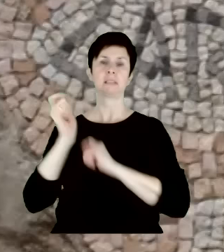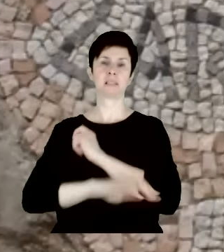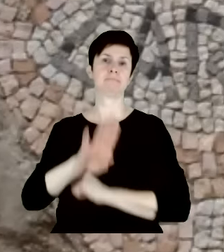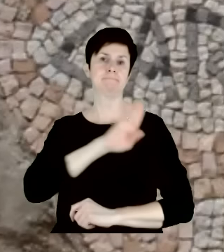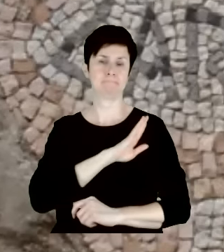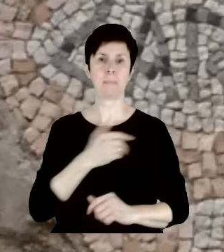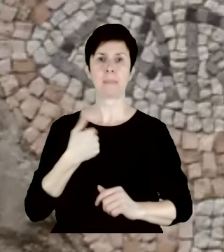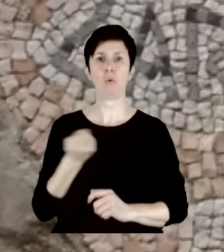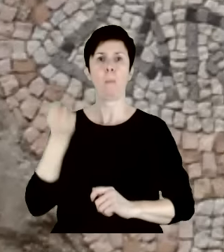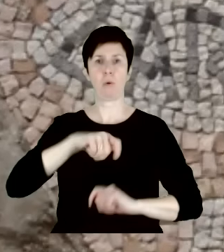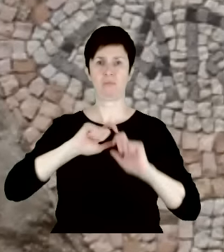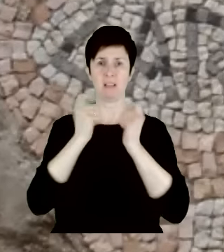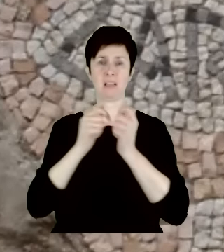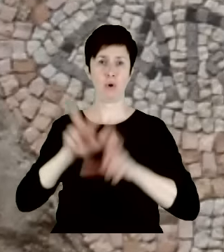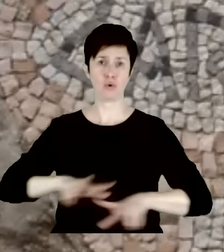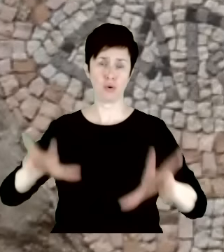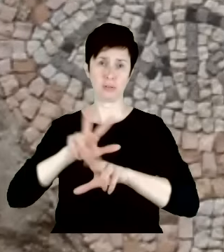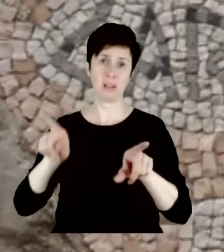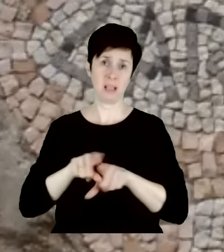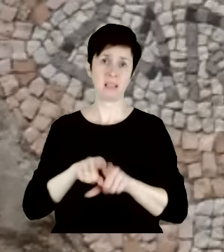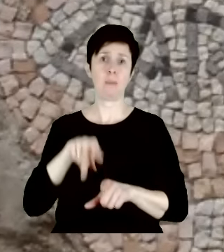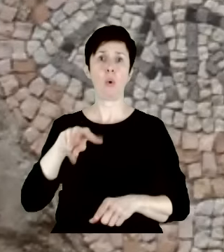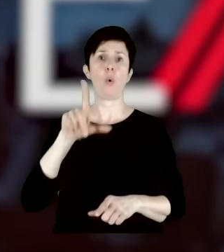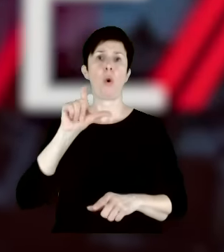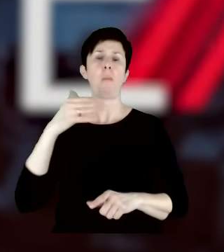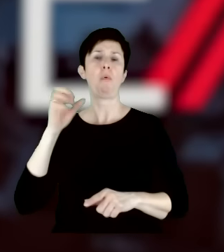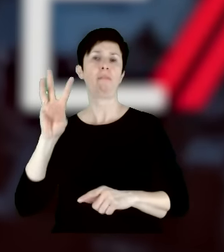mordowano całe rodziny, jak choćby rodzinę Ulmów.